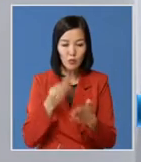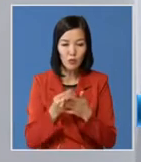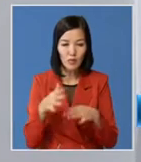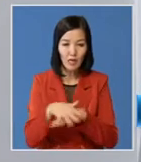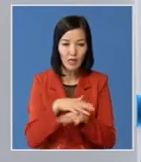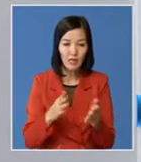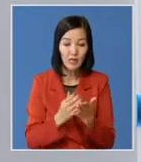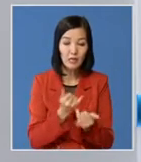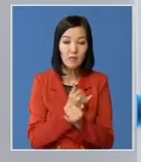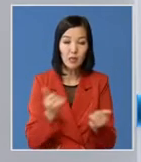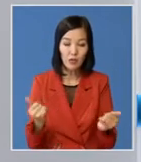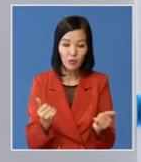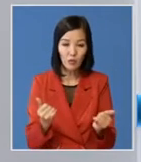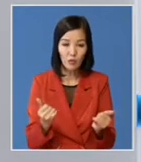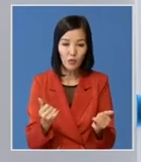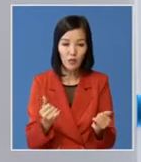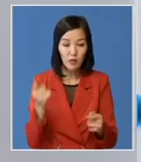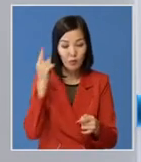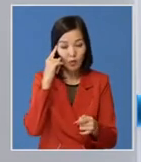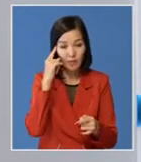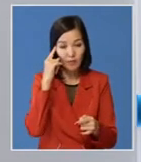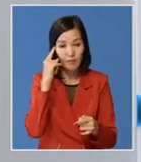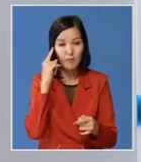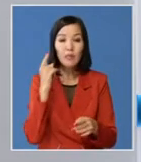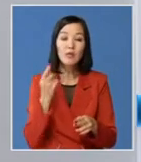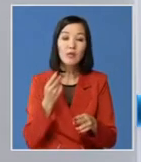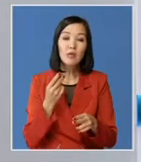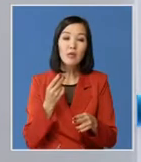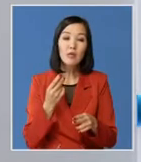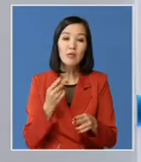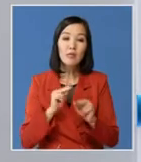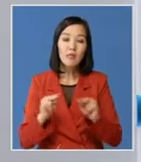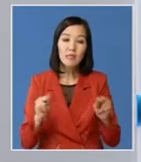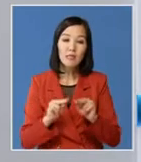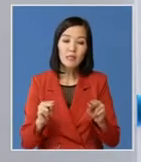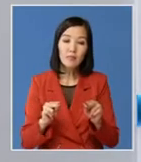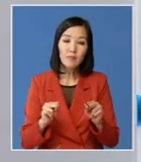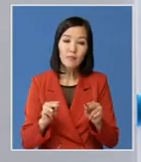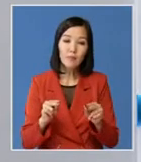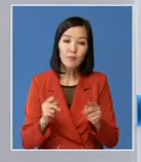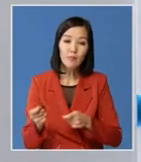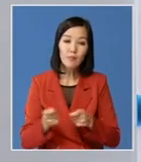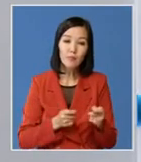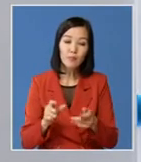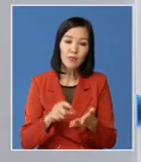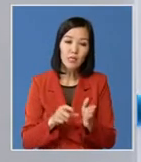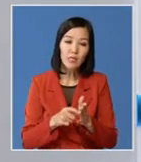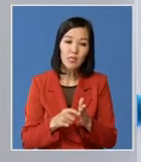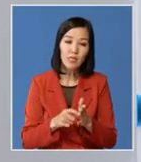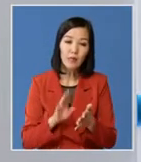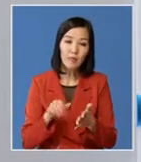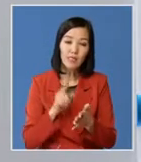деп есептеймін өзім. Яғни осы орайда сынып жетекшіге артылып отырған ең басты